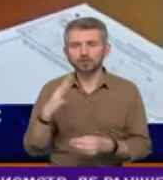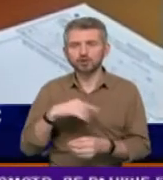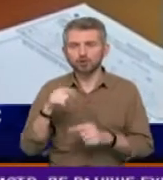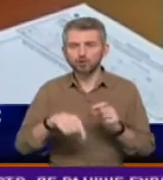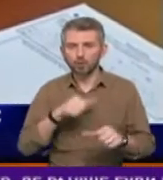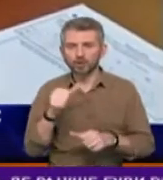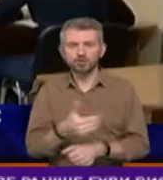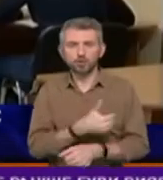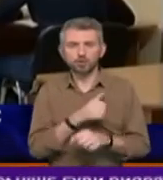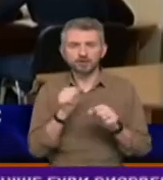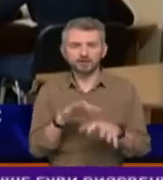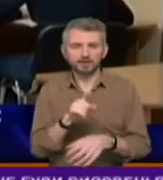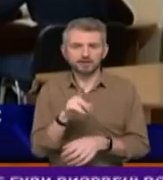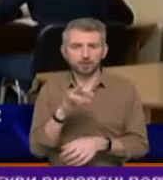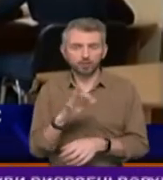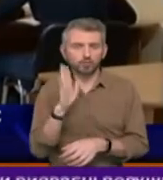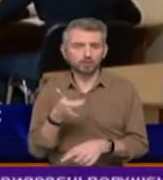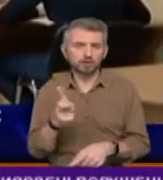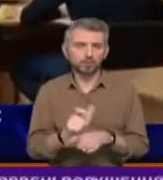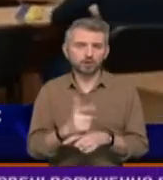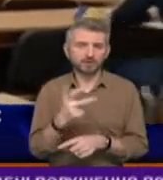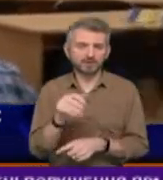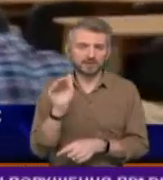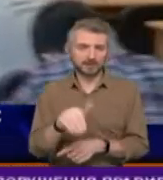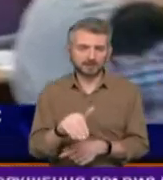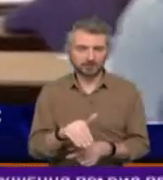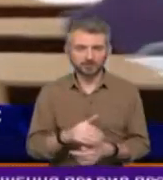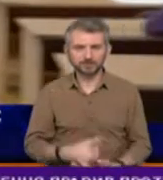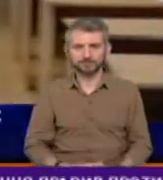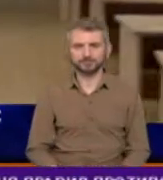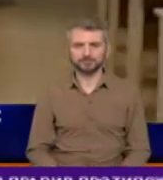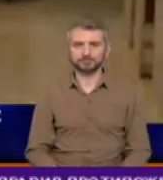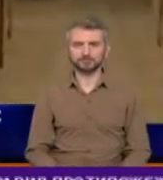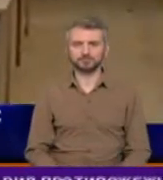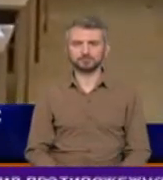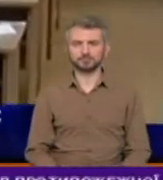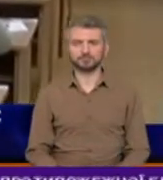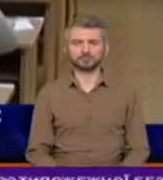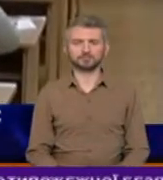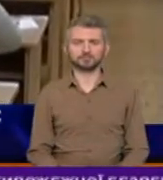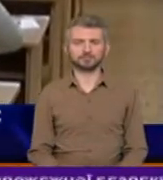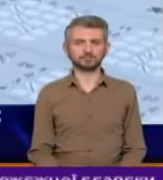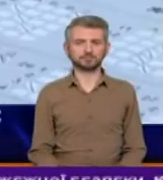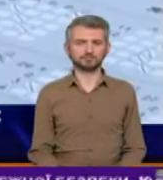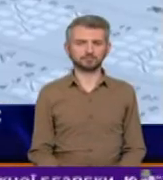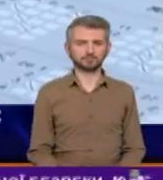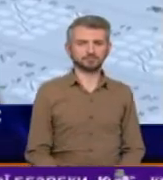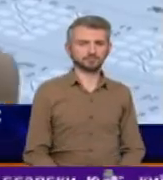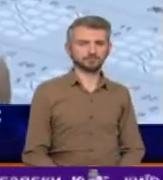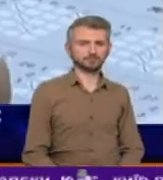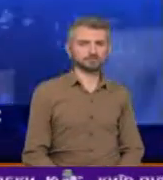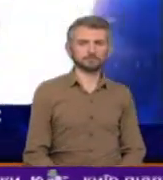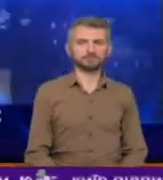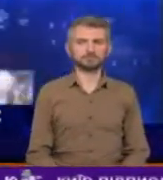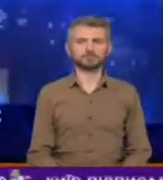висновки. Можу сказати, що у нас була велика експертна комісія, яка досліджувала всі ситуації, описані попереднього